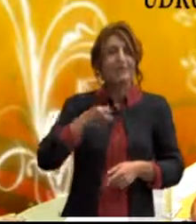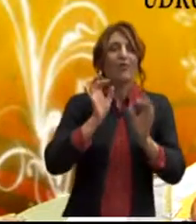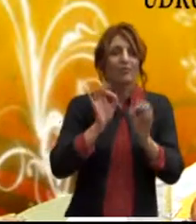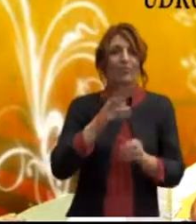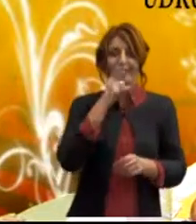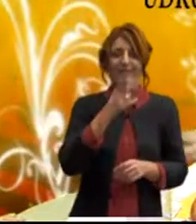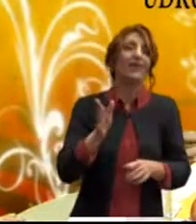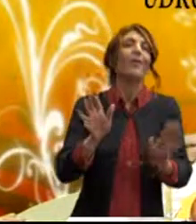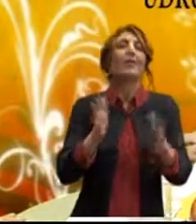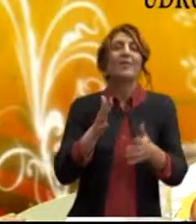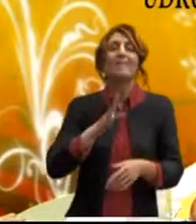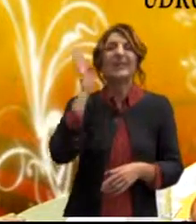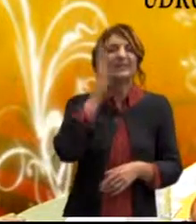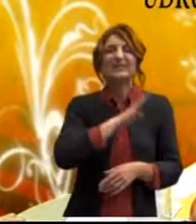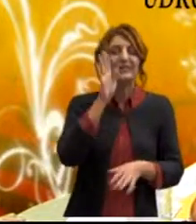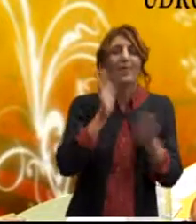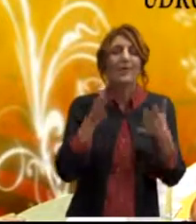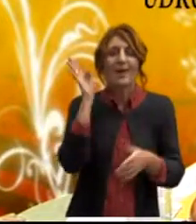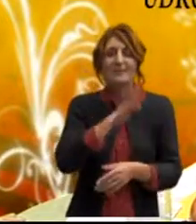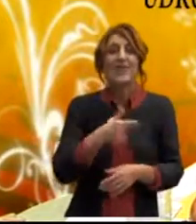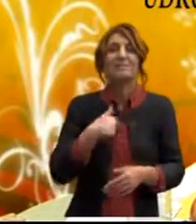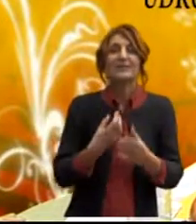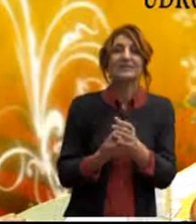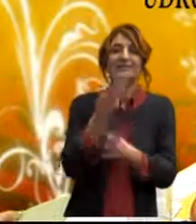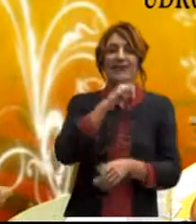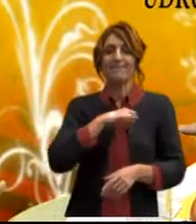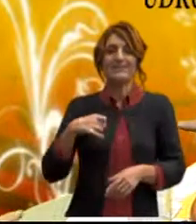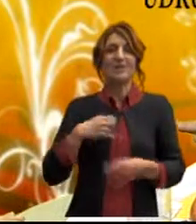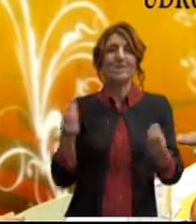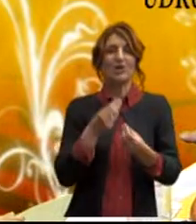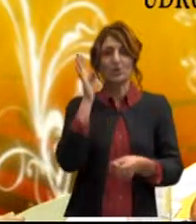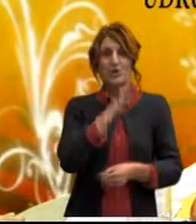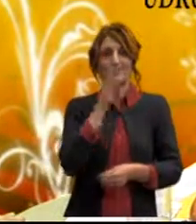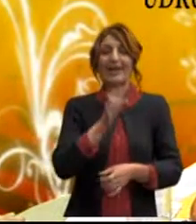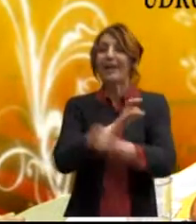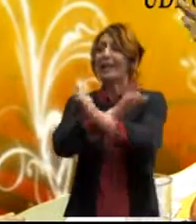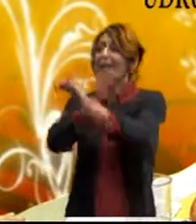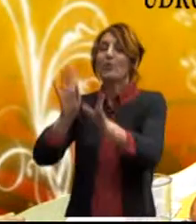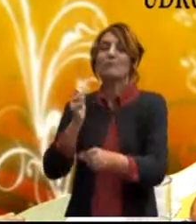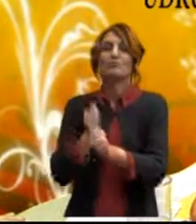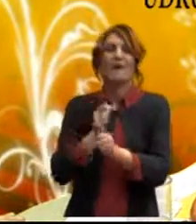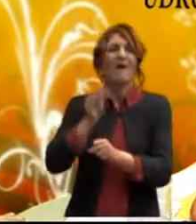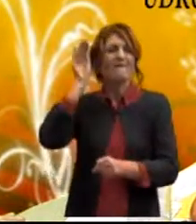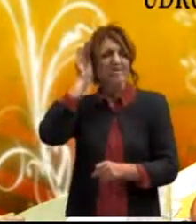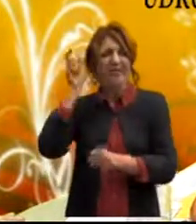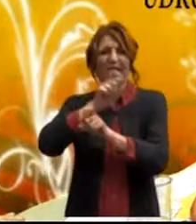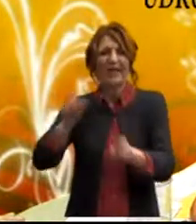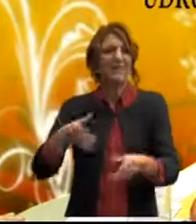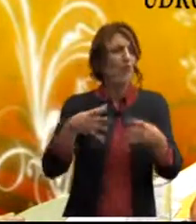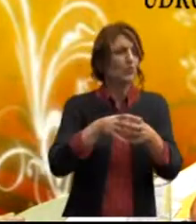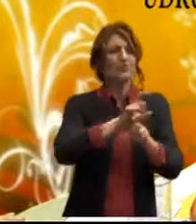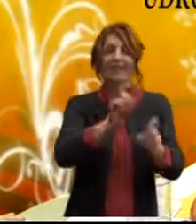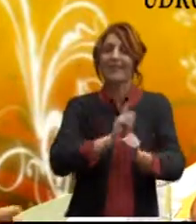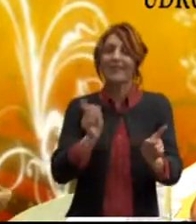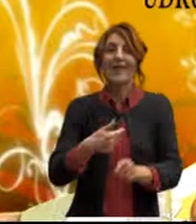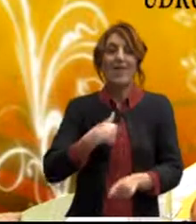iščitali. Nema crnoga ništa. Mi stvaramo crno. Niko nama ne može napraviti crno. Ni vlada, ni vlast, ni društvo, ni niko.